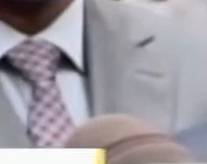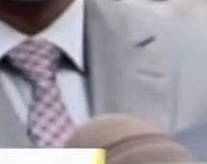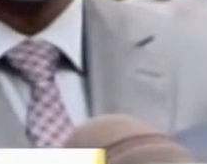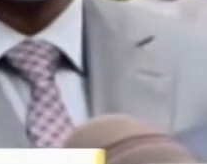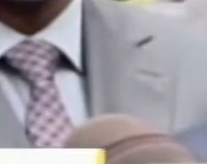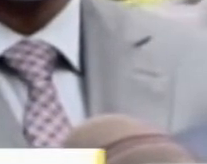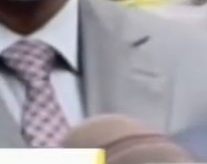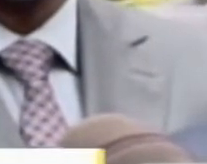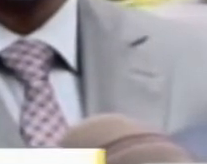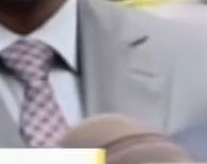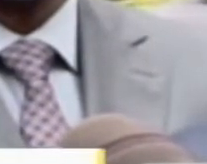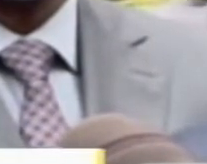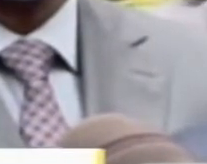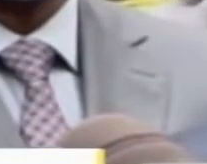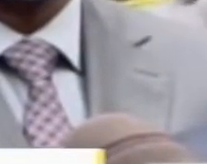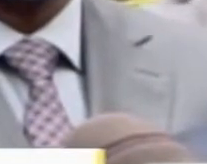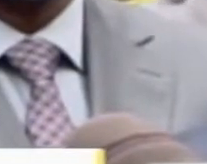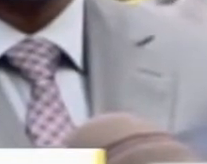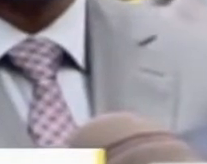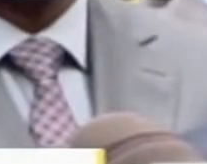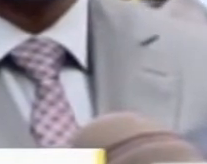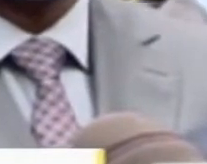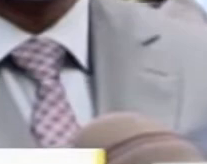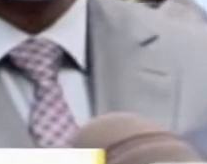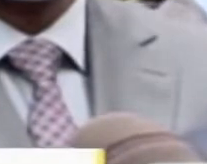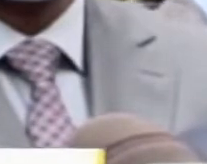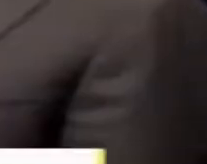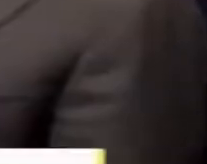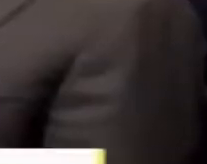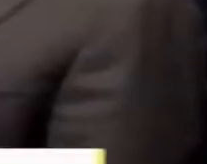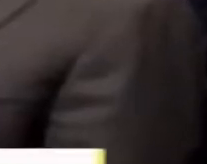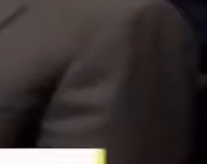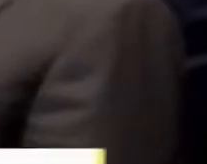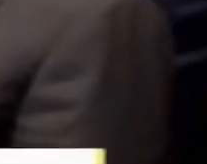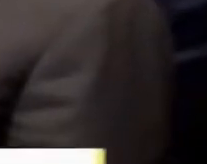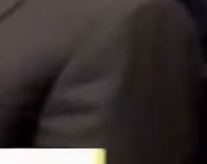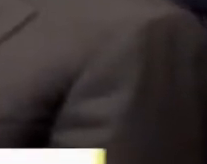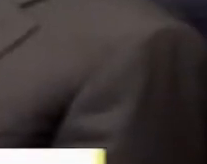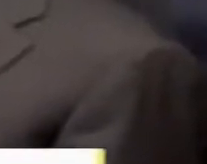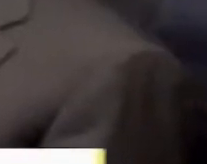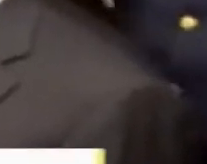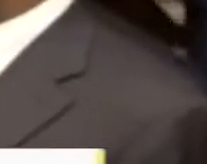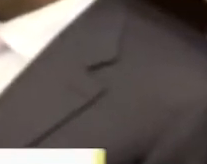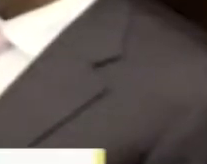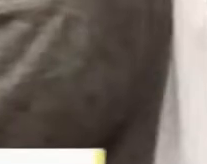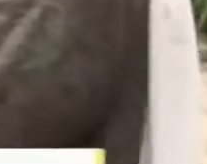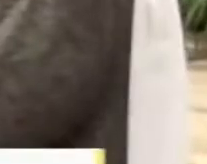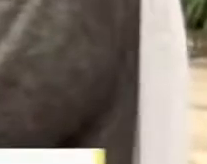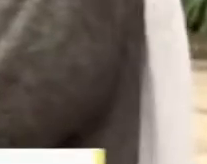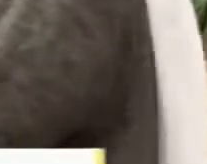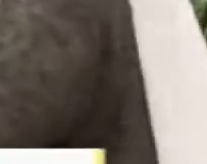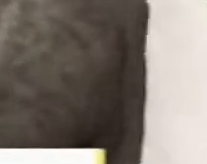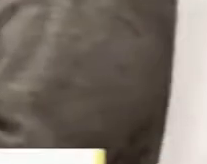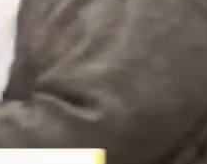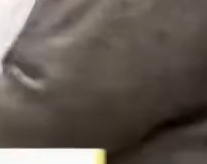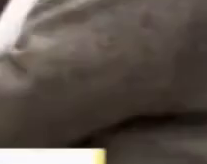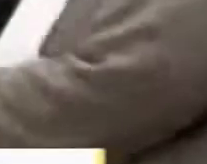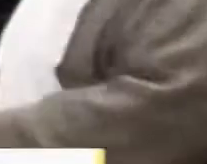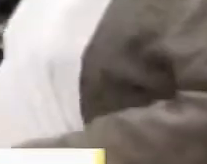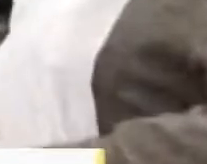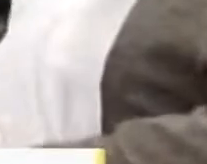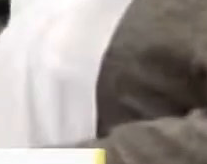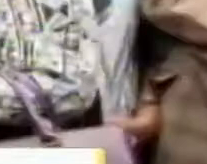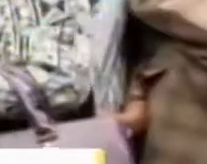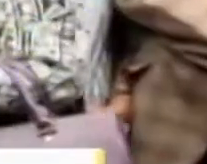about our issues that we feel needed to be highlighted, and that has been well taken. Viongozi wa jamii za wafugaji wasema wataunga mkono ripoti